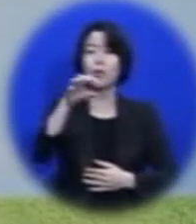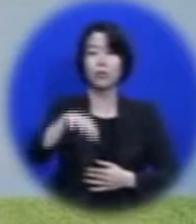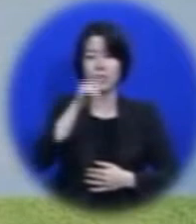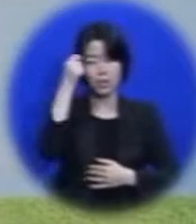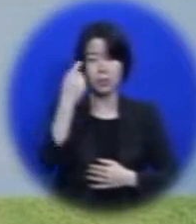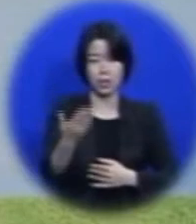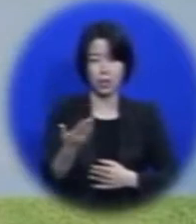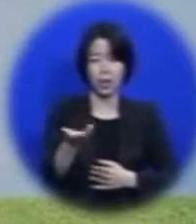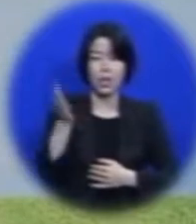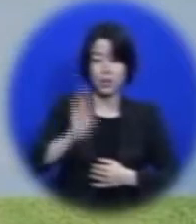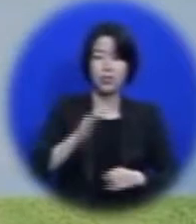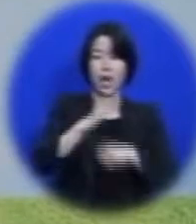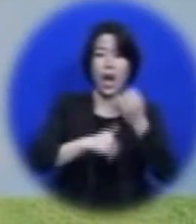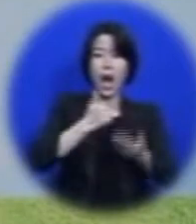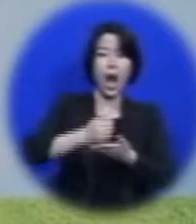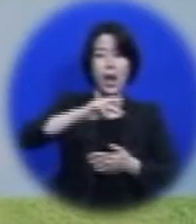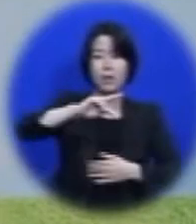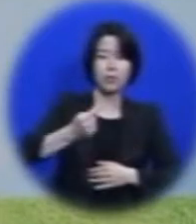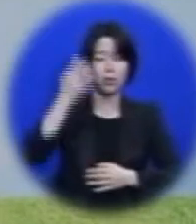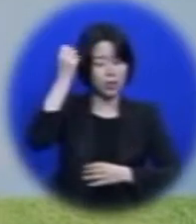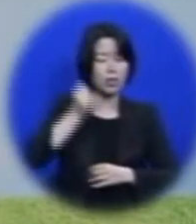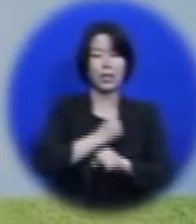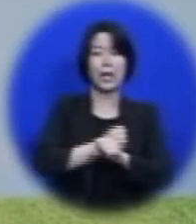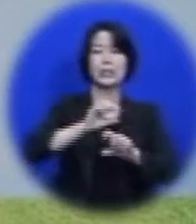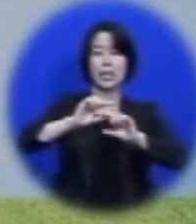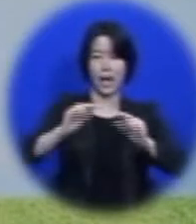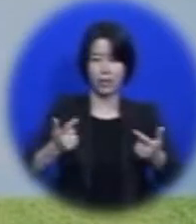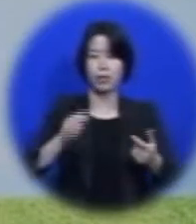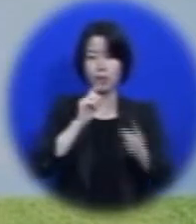그런데 하나님조차도 기억지 않으시겠다고 그러셨어요.